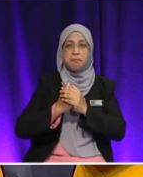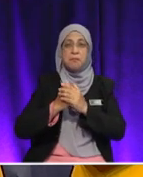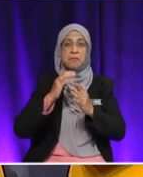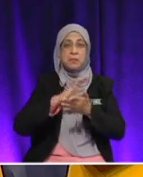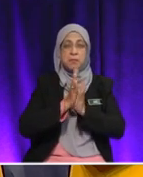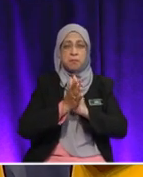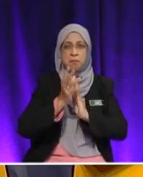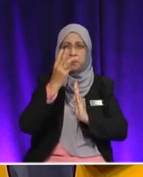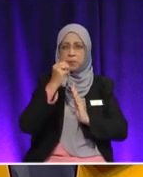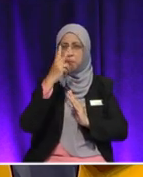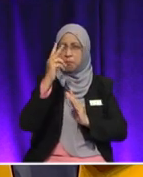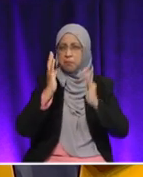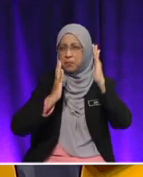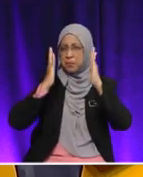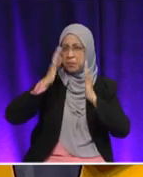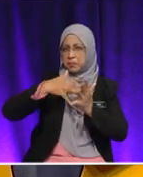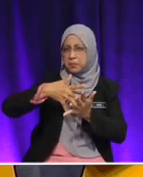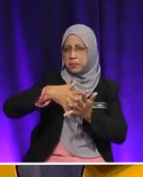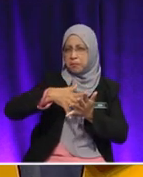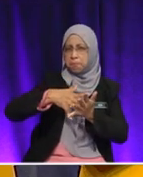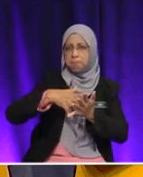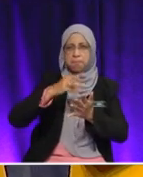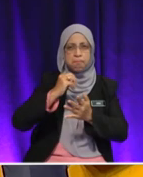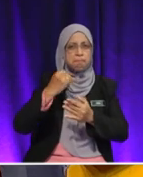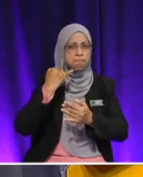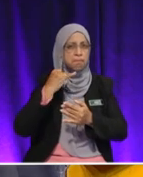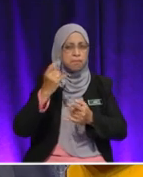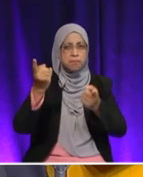pelancong dan menyebabkan ekonomi negara kita akan